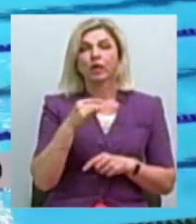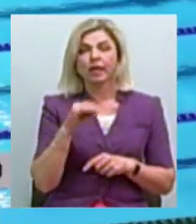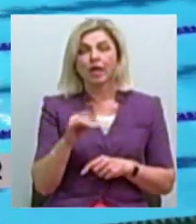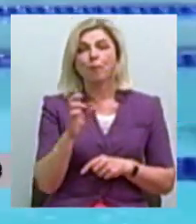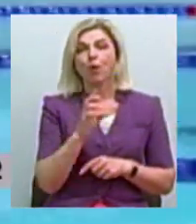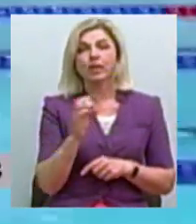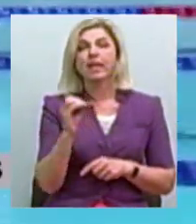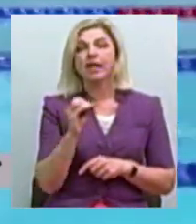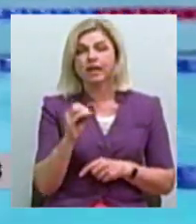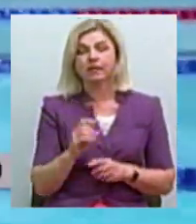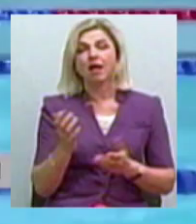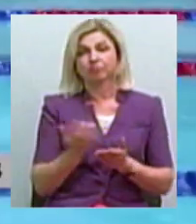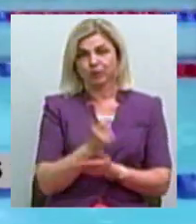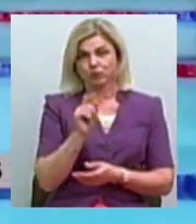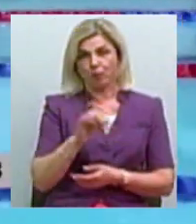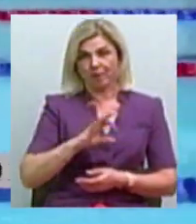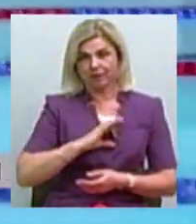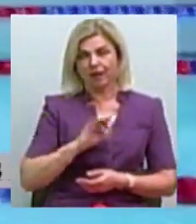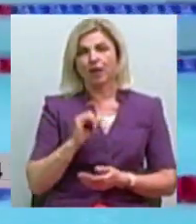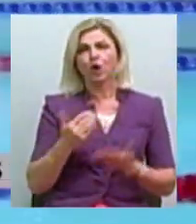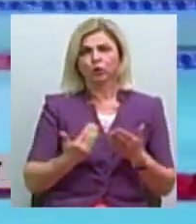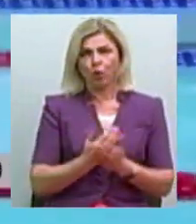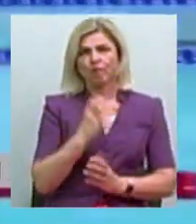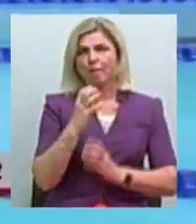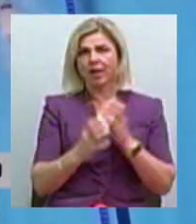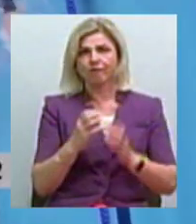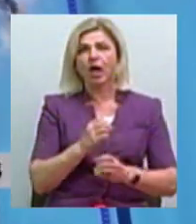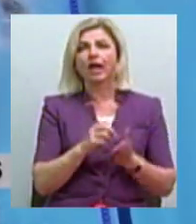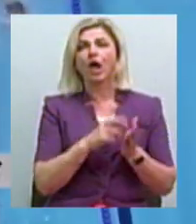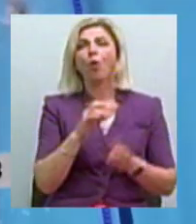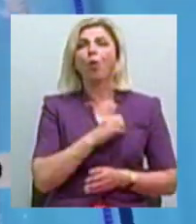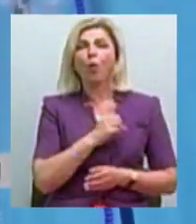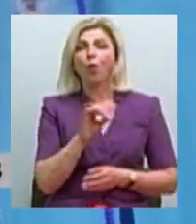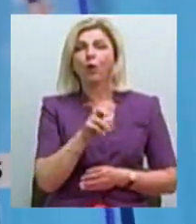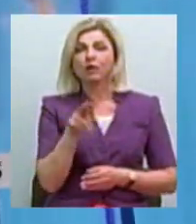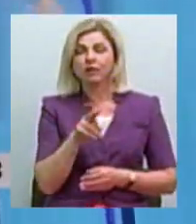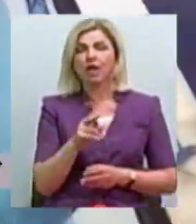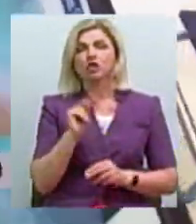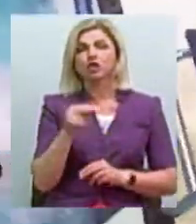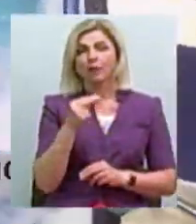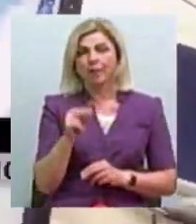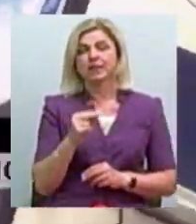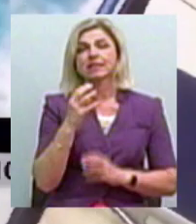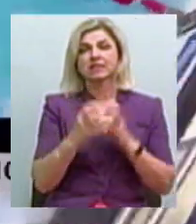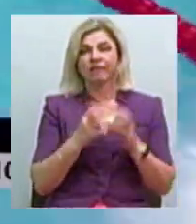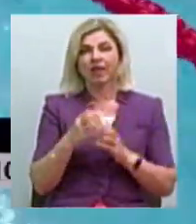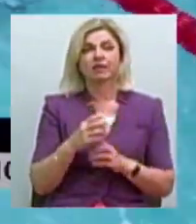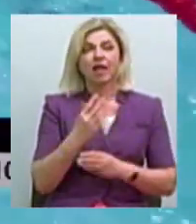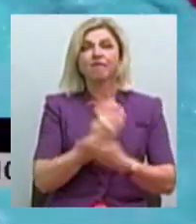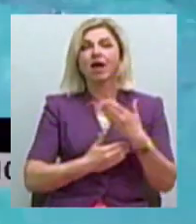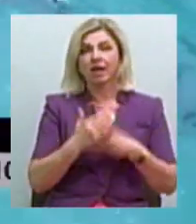Гриненко завоював золоту медаль і встановив новий світовий рекорд на чемпіонаті світу з паралімпійського плавання в